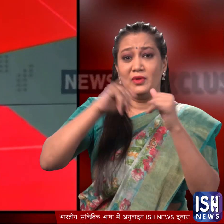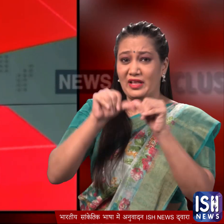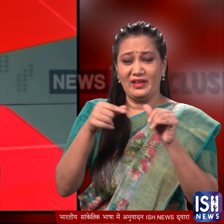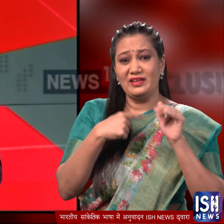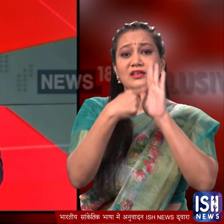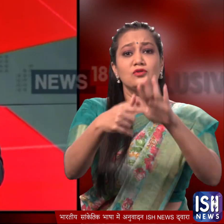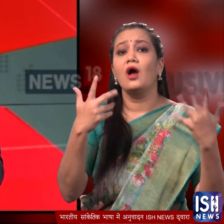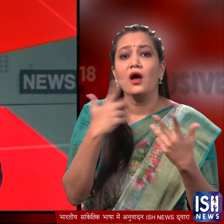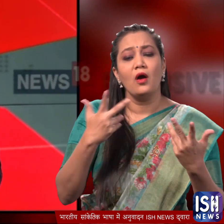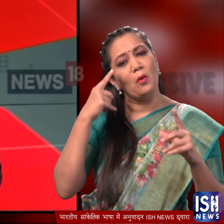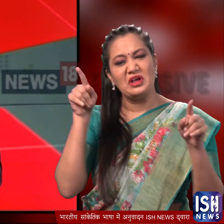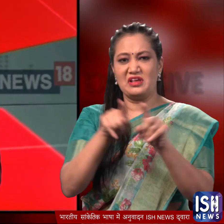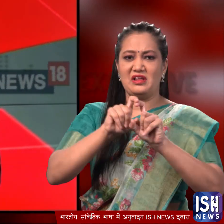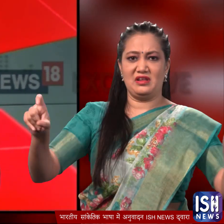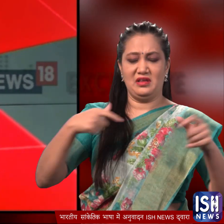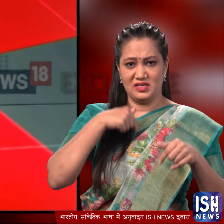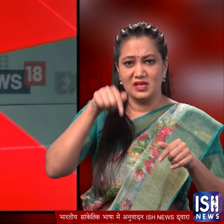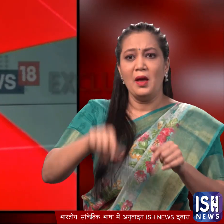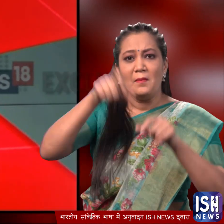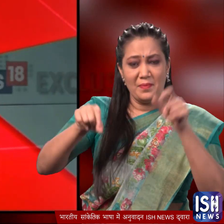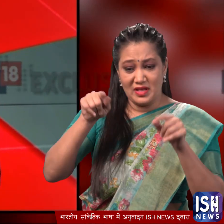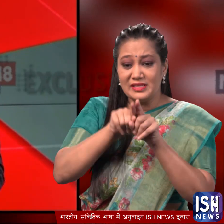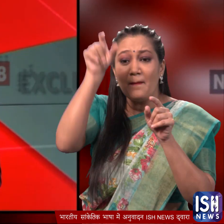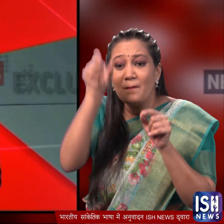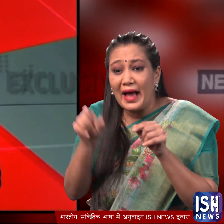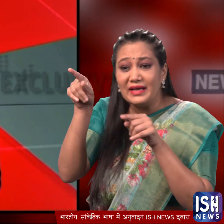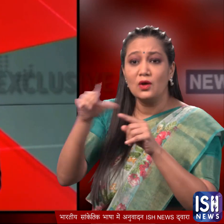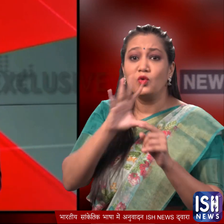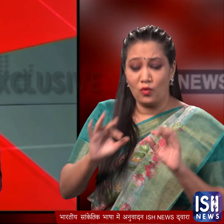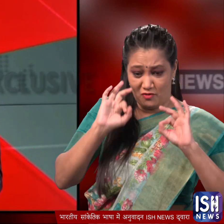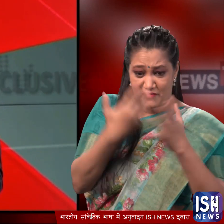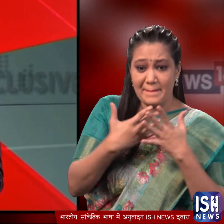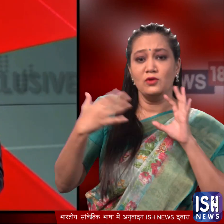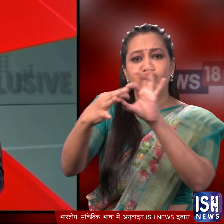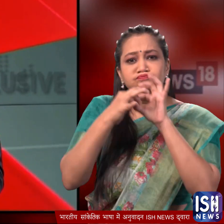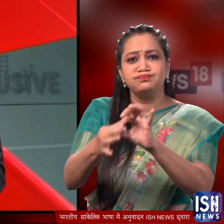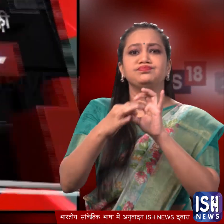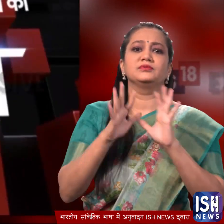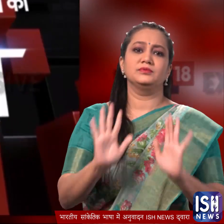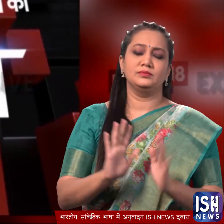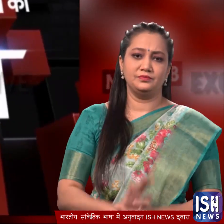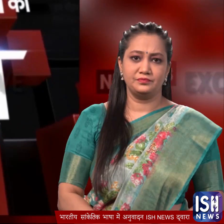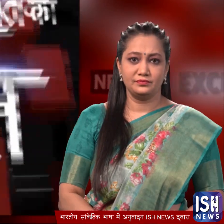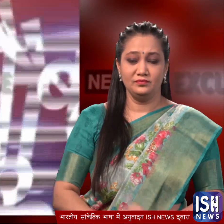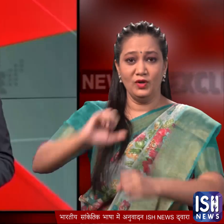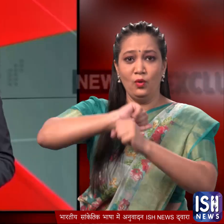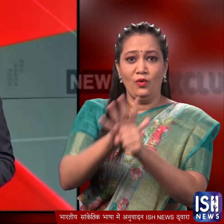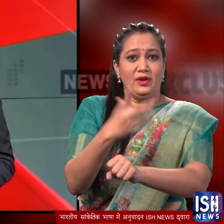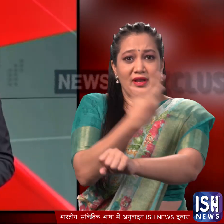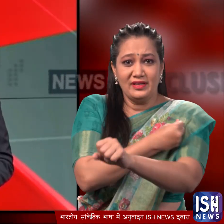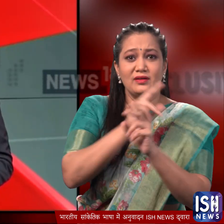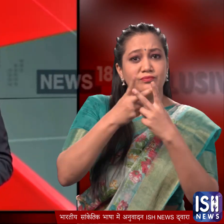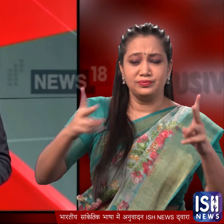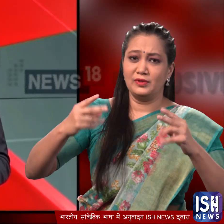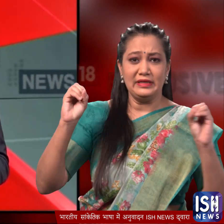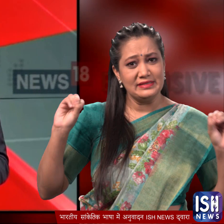अधिकारी ने संकेत देने की कोशिश की कि यहां लोग किसी पद से नहीं बल्कि उनके और उनके परिवार से जुड़े हुए हैं। कोरोना का टीका